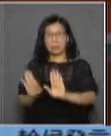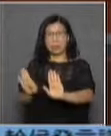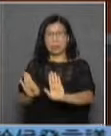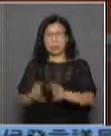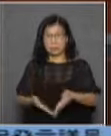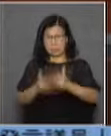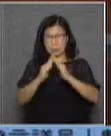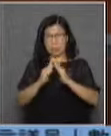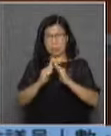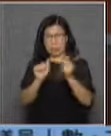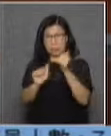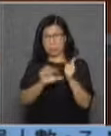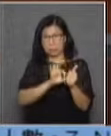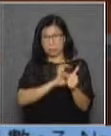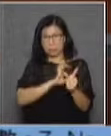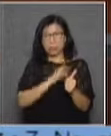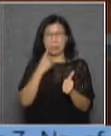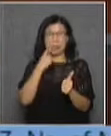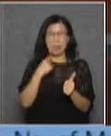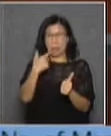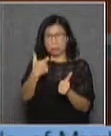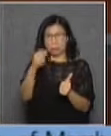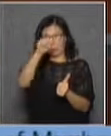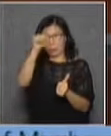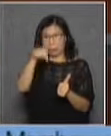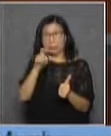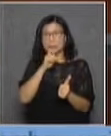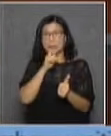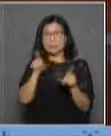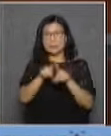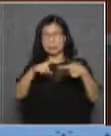員會，只係證明呢一個嘅貪腐嘅問題係呢個官官相衛、互相包庇。